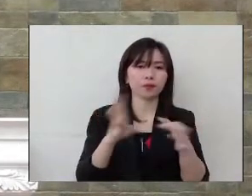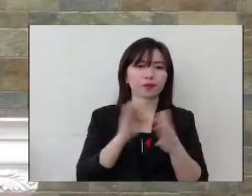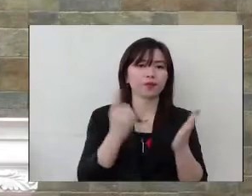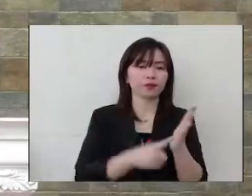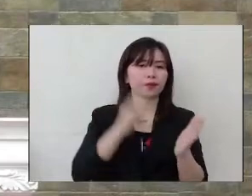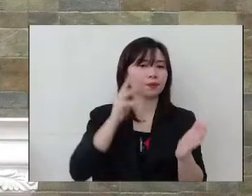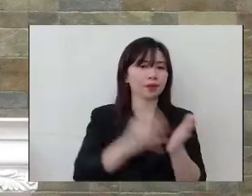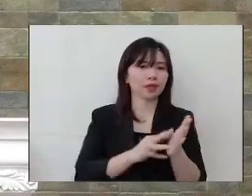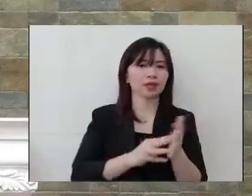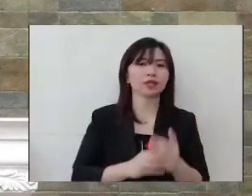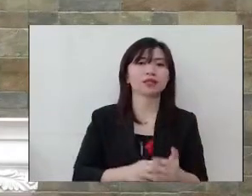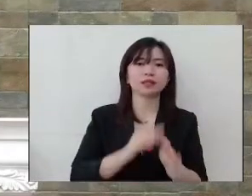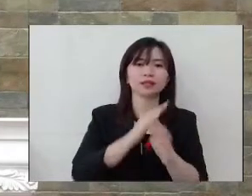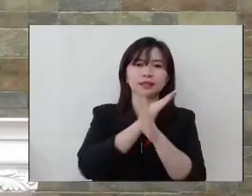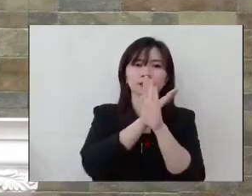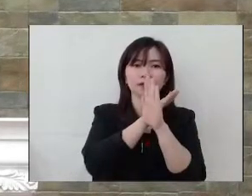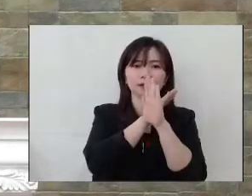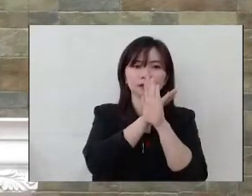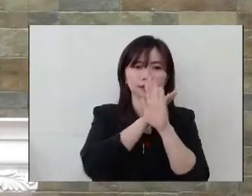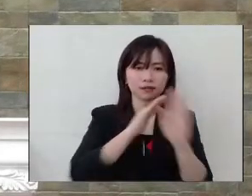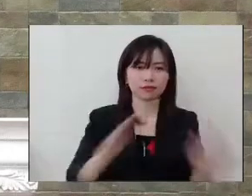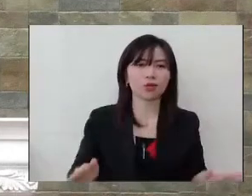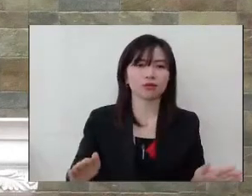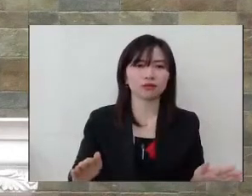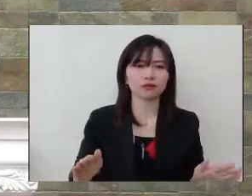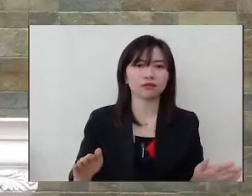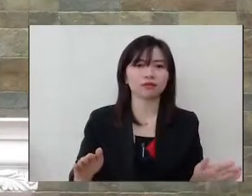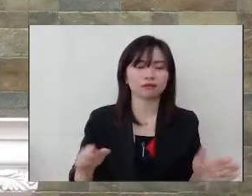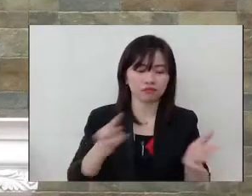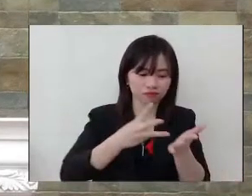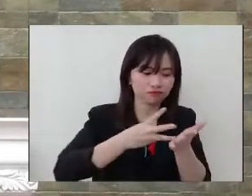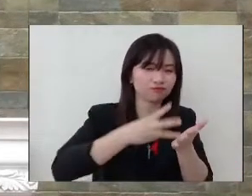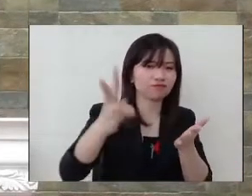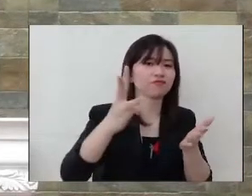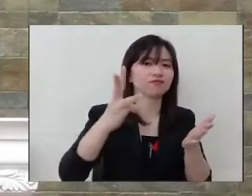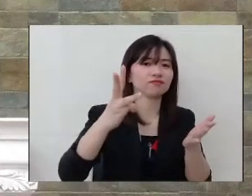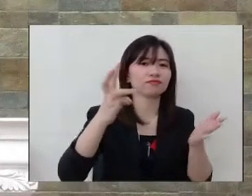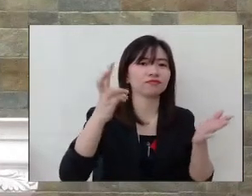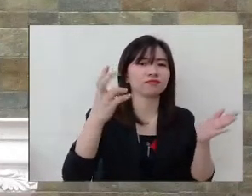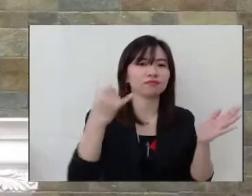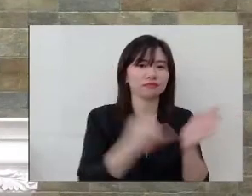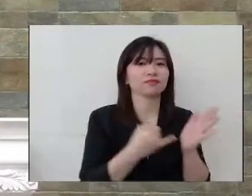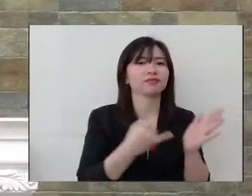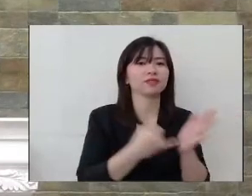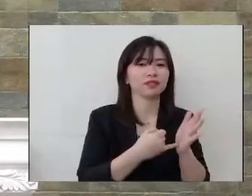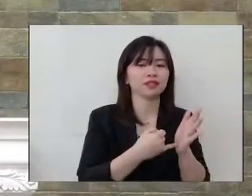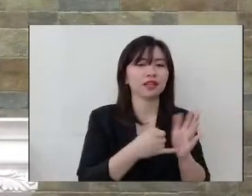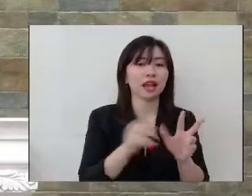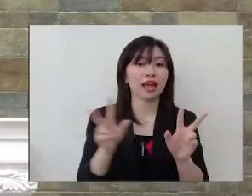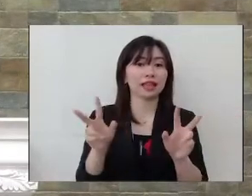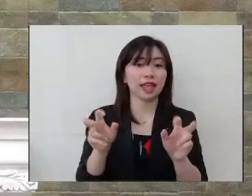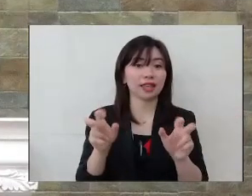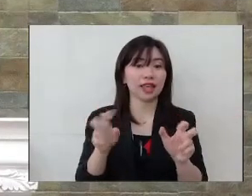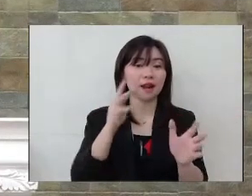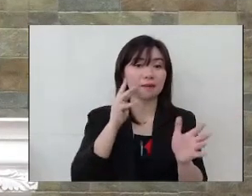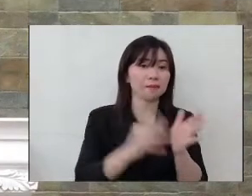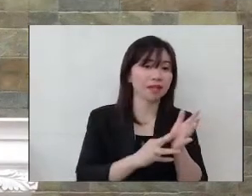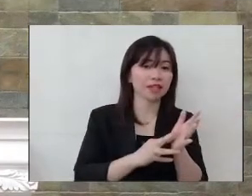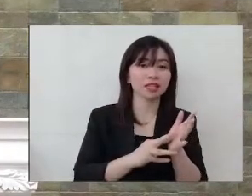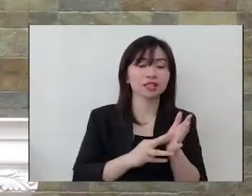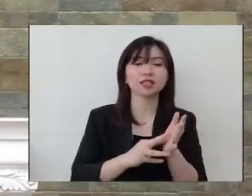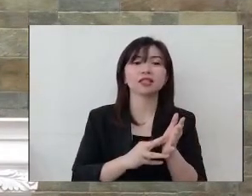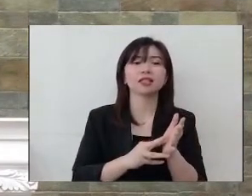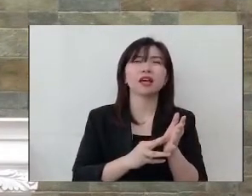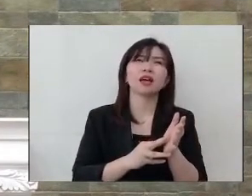subject, don't spend it up. Don't spend it up. The word